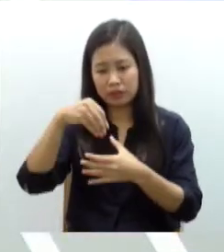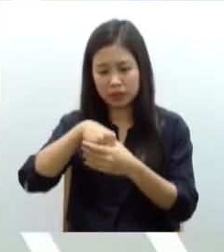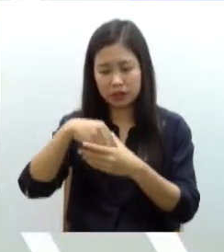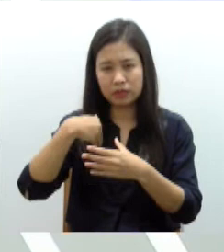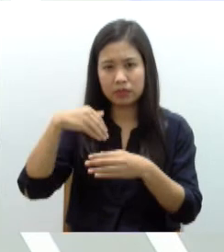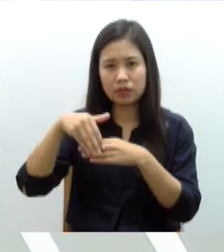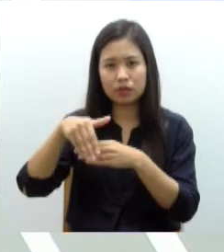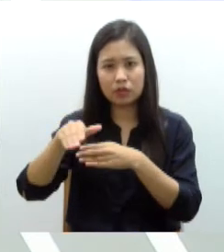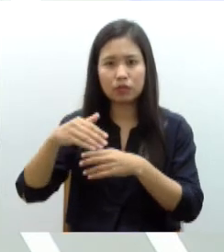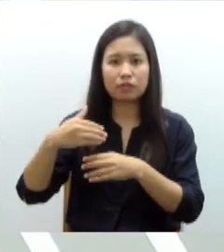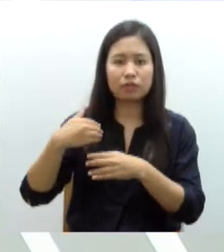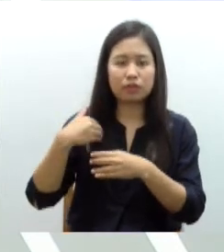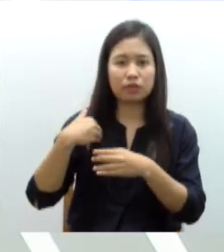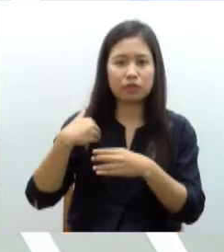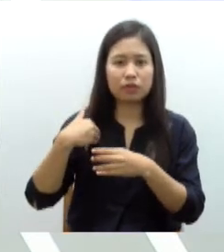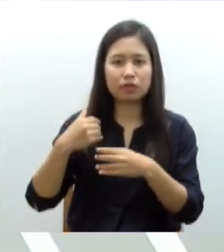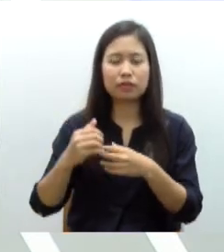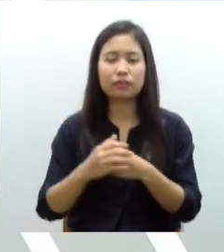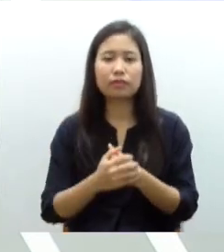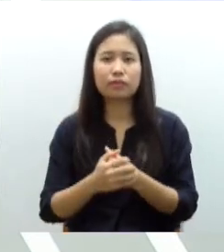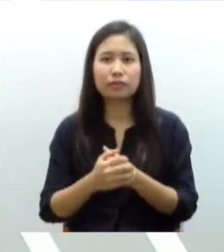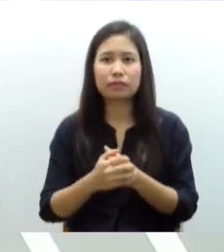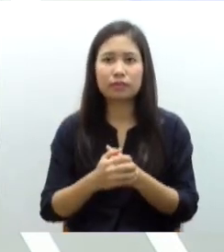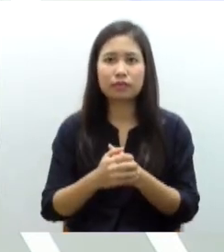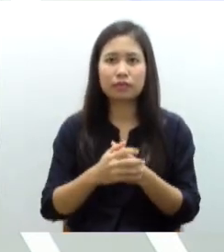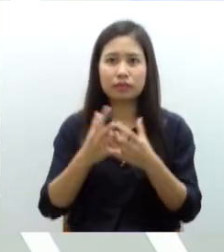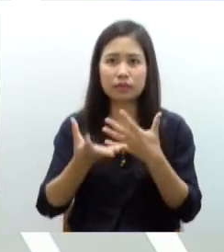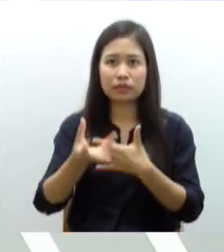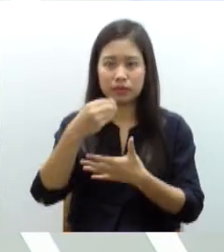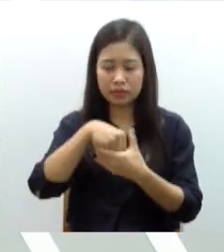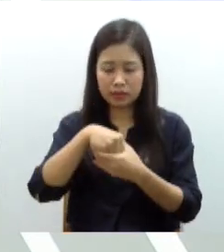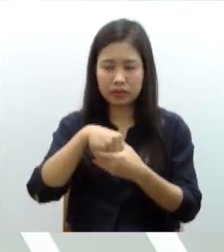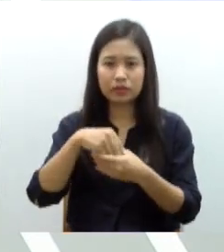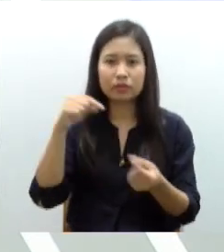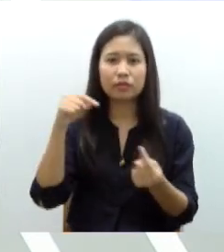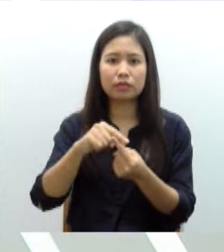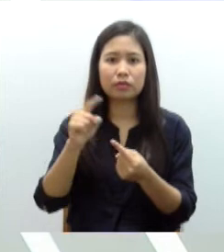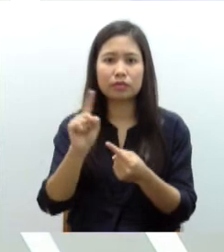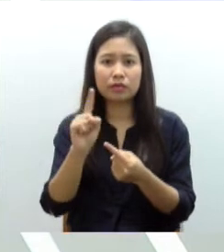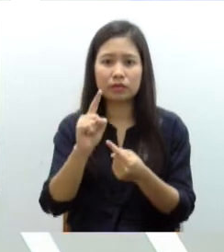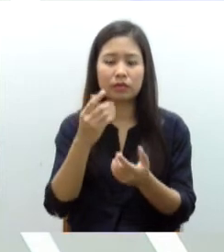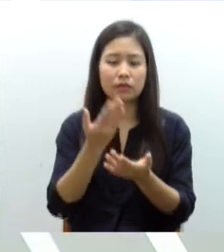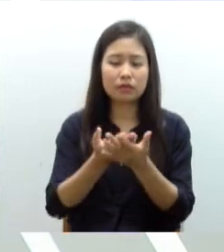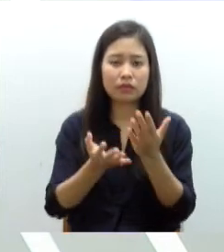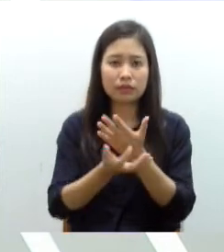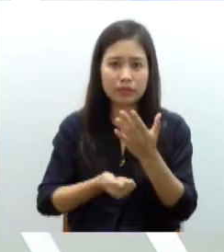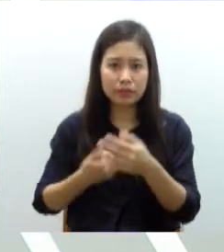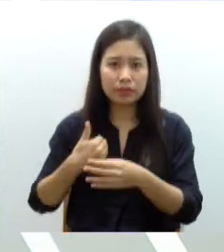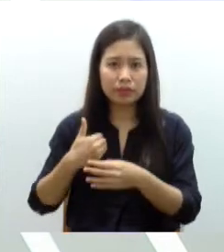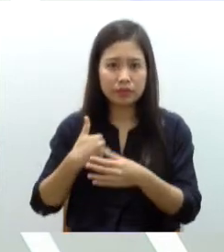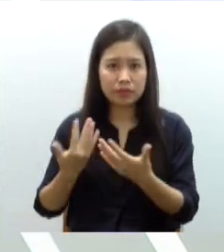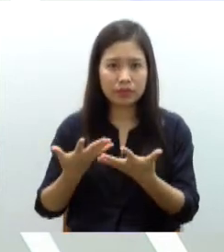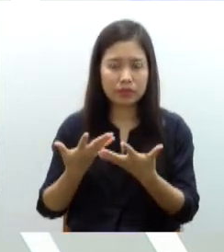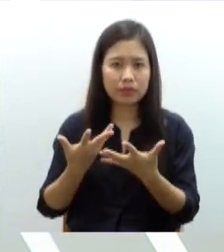2ข้อนะครับซึ่ง2ข้อท้ายคือมาตรการภายในอะไรพวกนี้นะครับมันเป็นเรื่องของการเราปรับเปลี่ยนจากปี